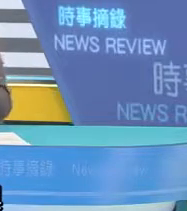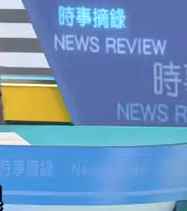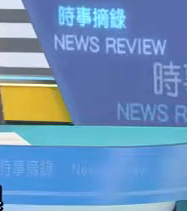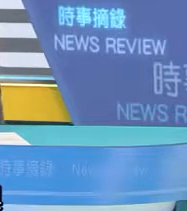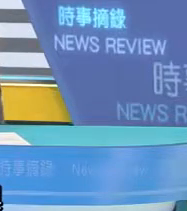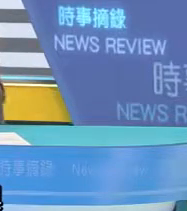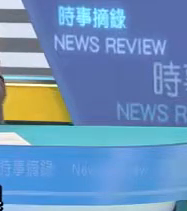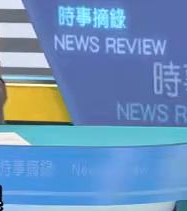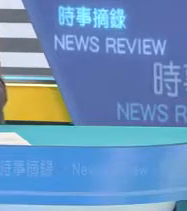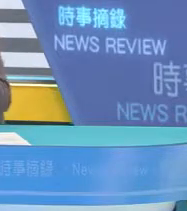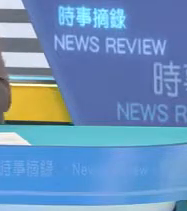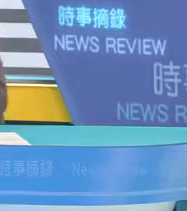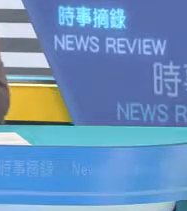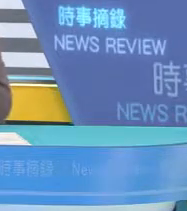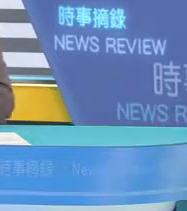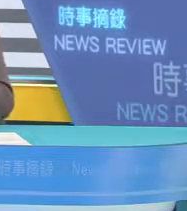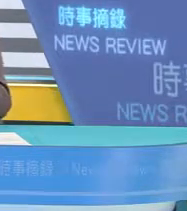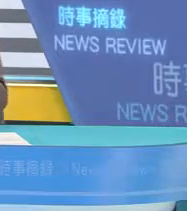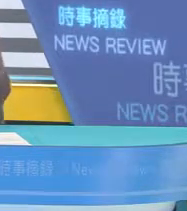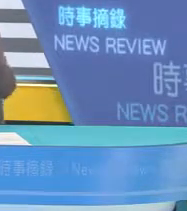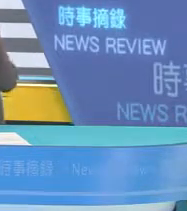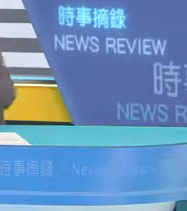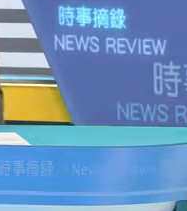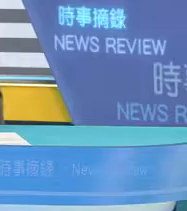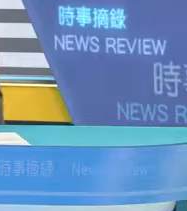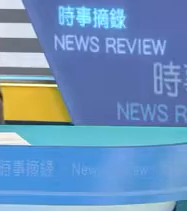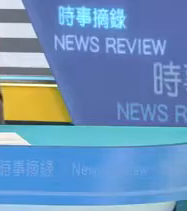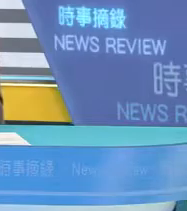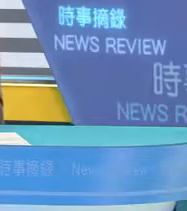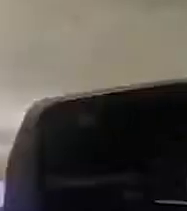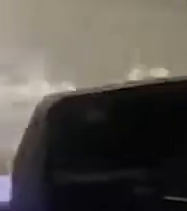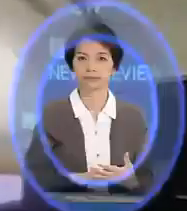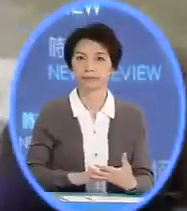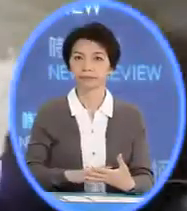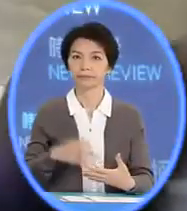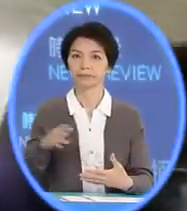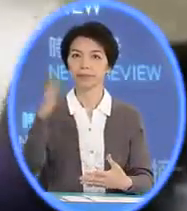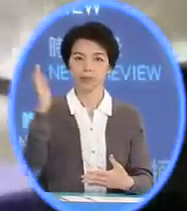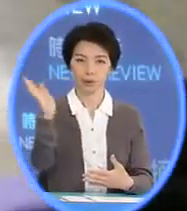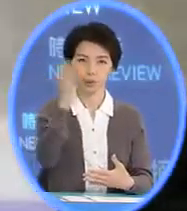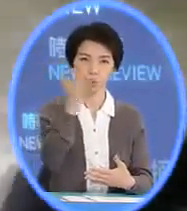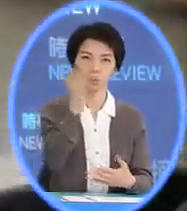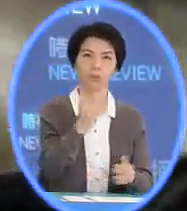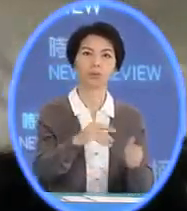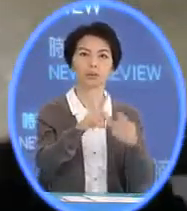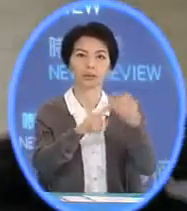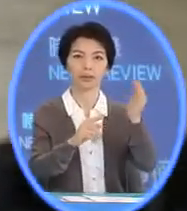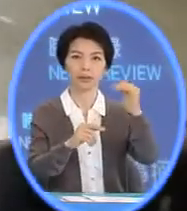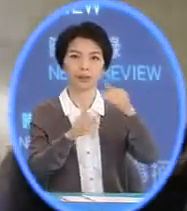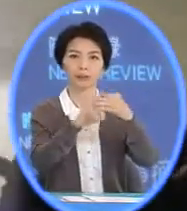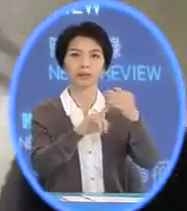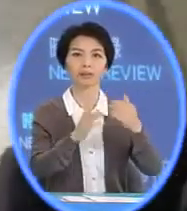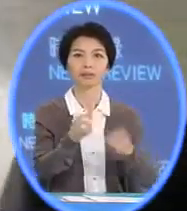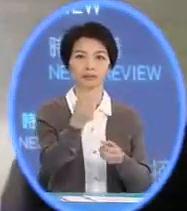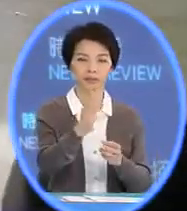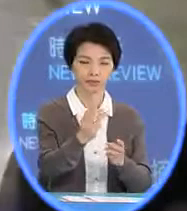门和将军澳有建筑物风灾之后损毁严重。 山竹集港，港岛东区海旁的杏花邨